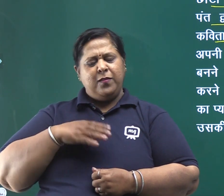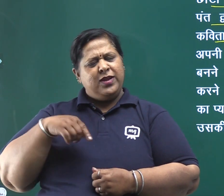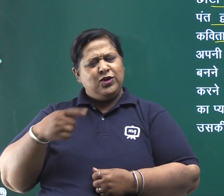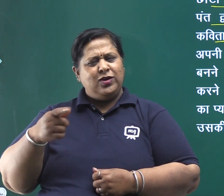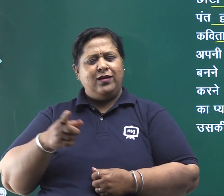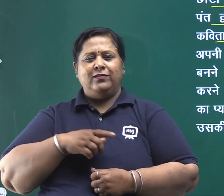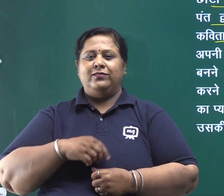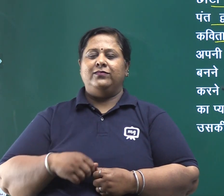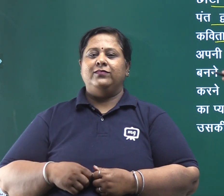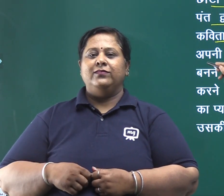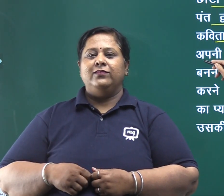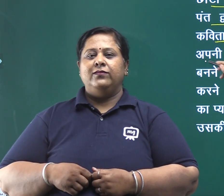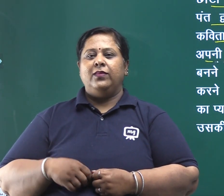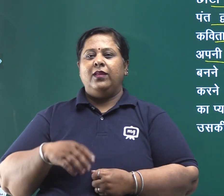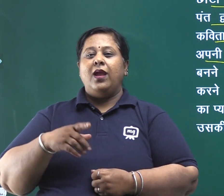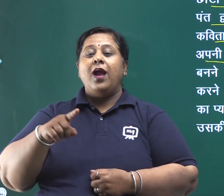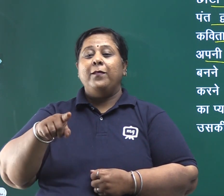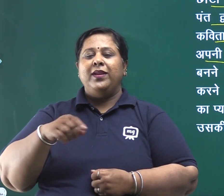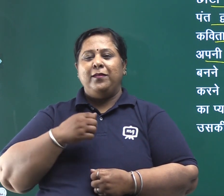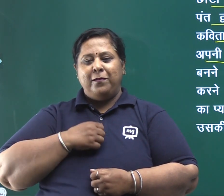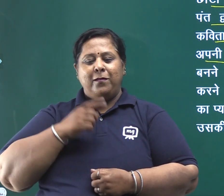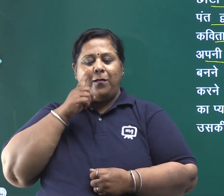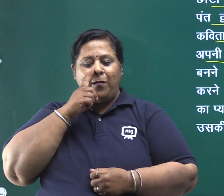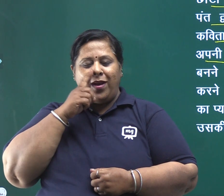हमेशा अपनी माँ की